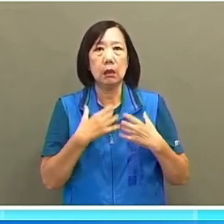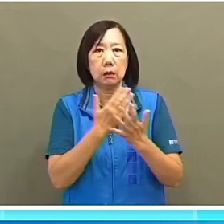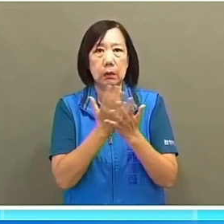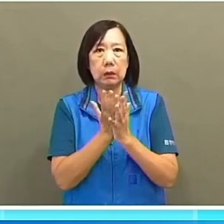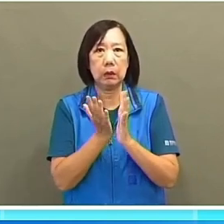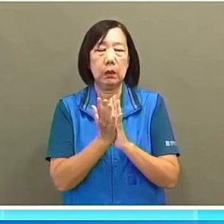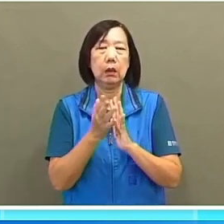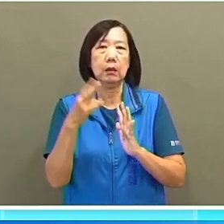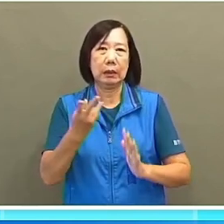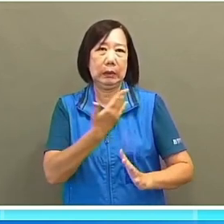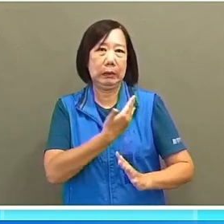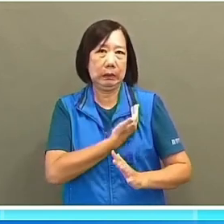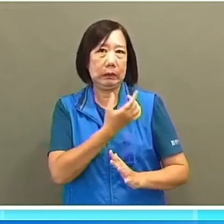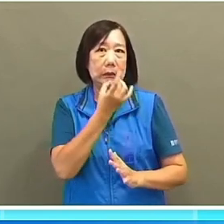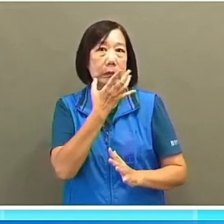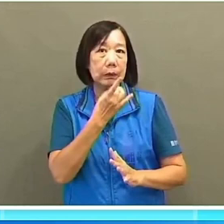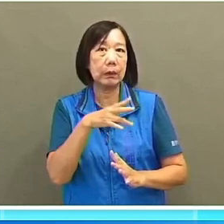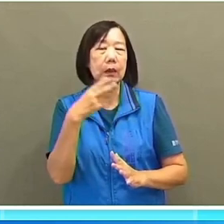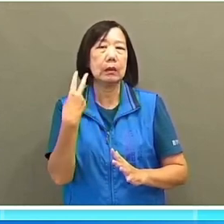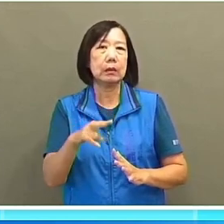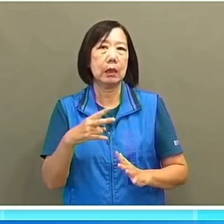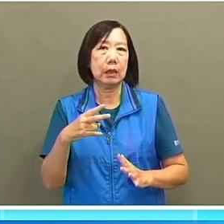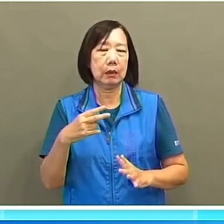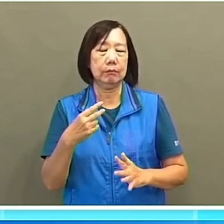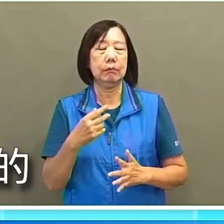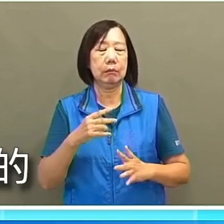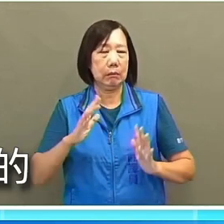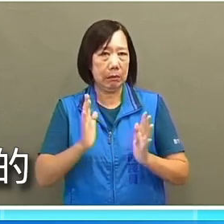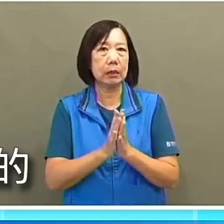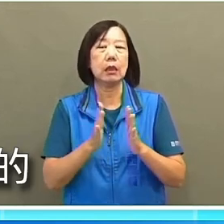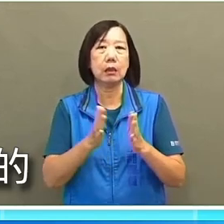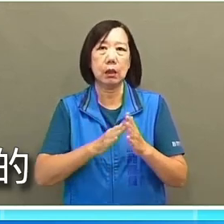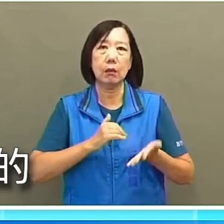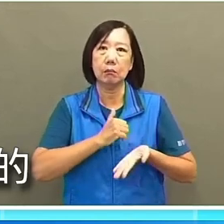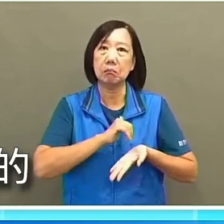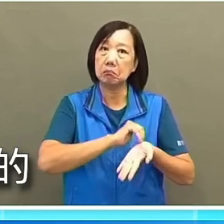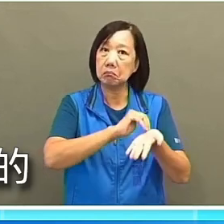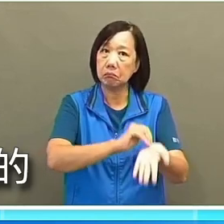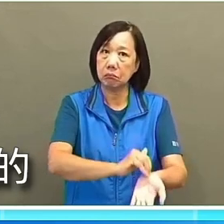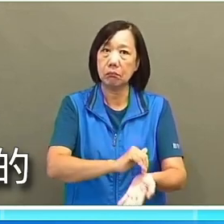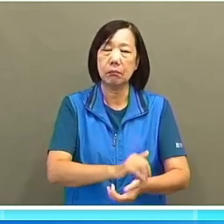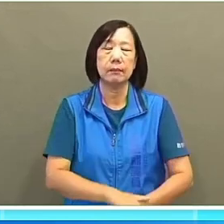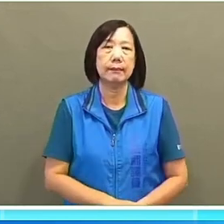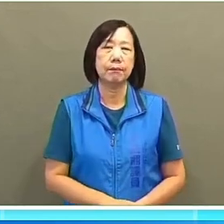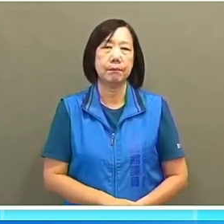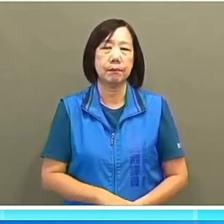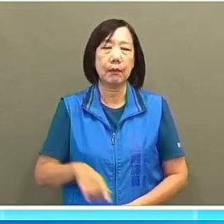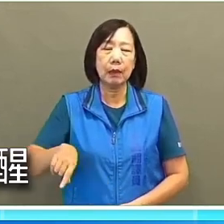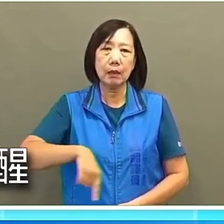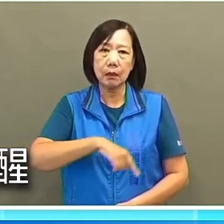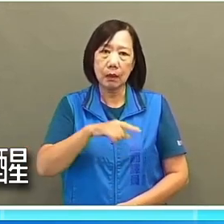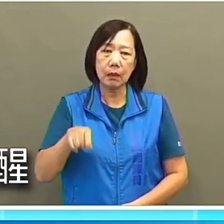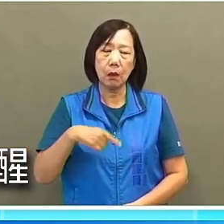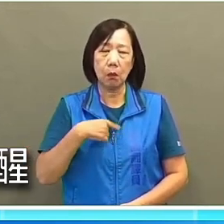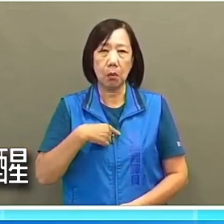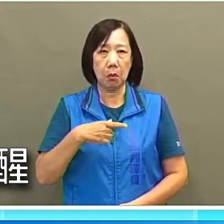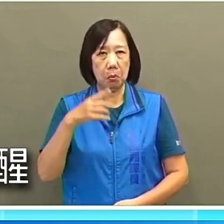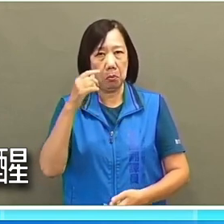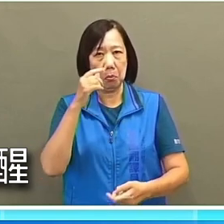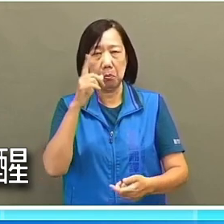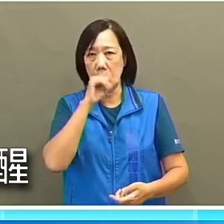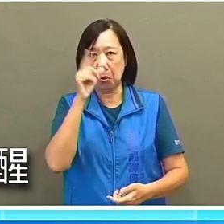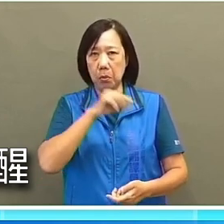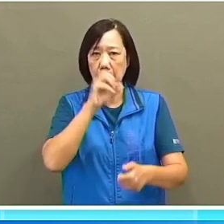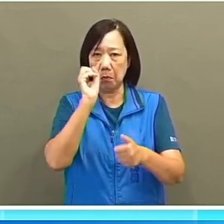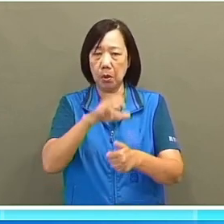动的耐受不良，务必立即送医。这些我们一而再、再而三的来跟我们的老师、